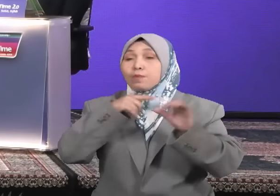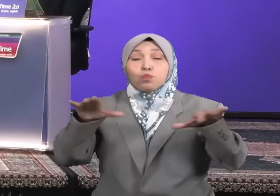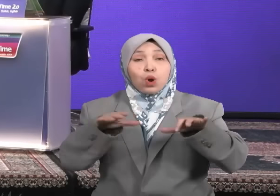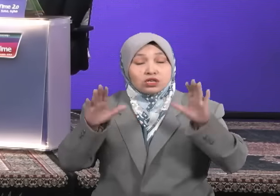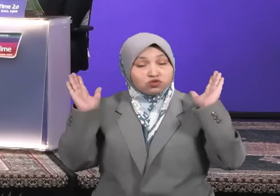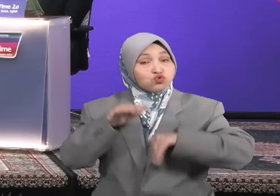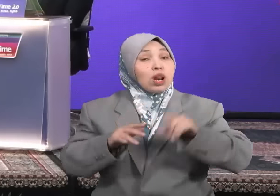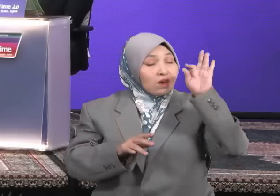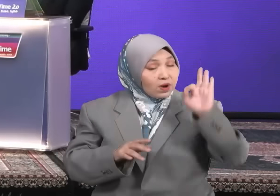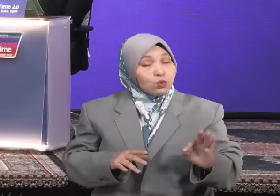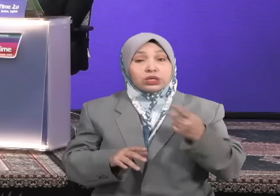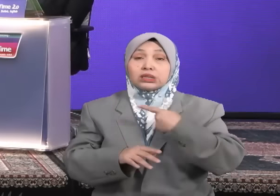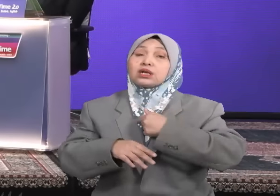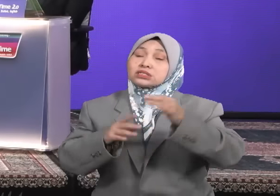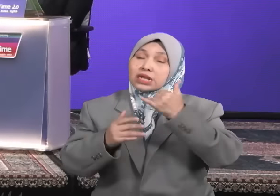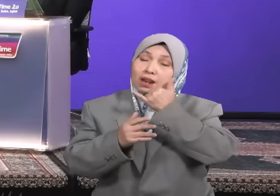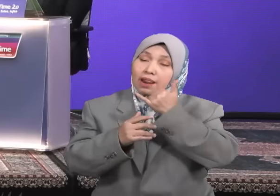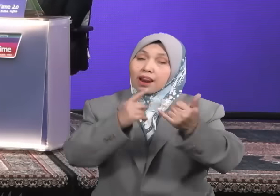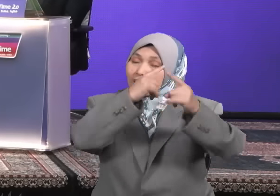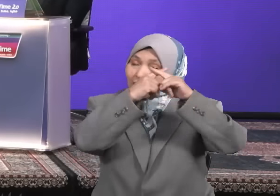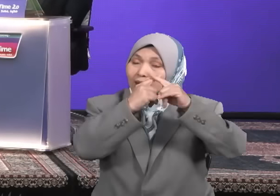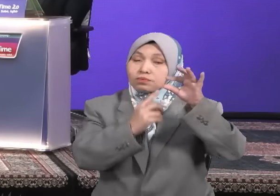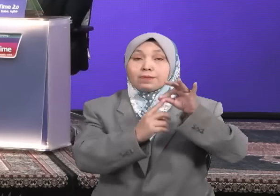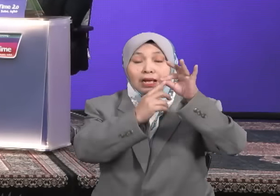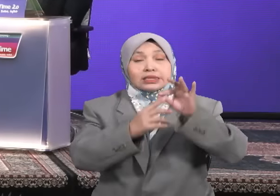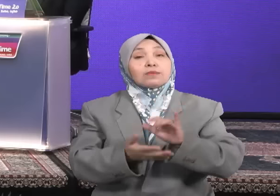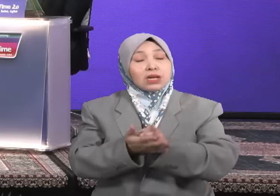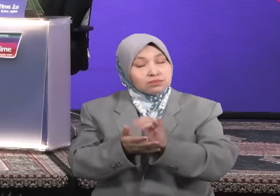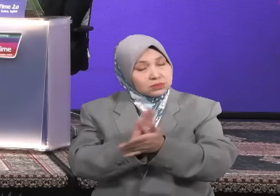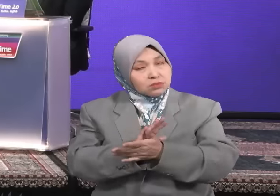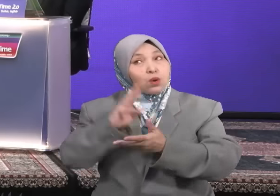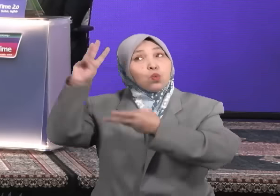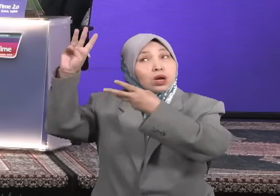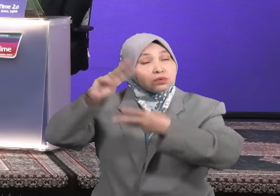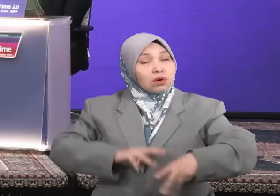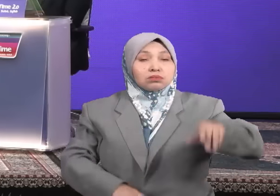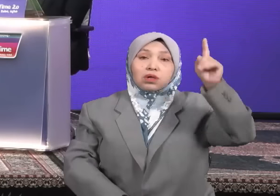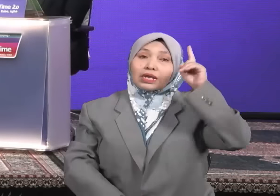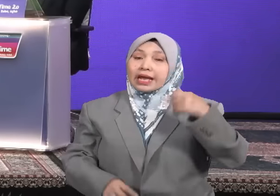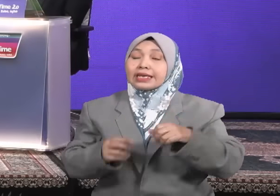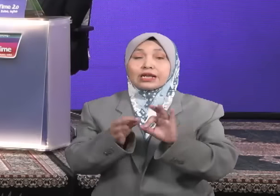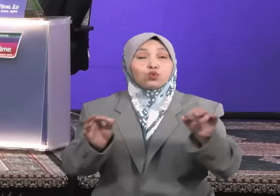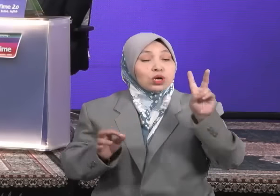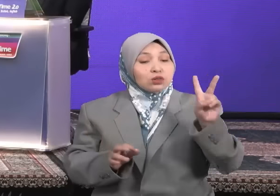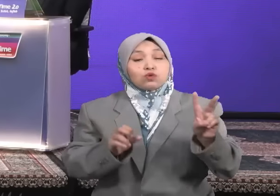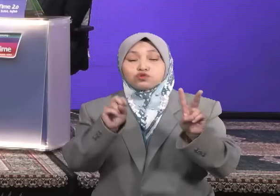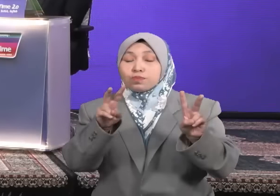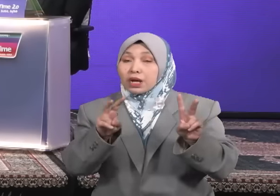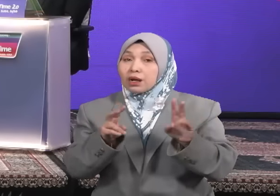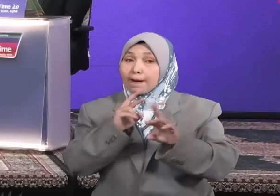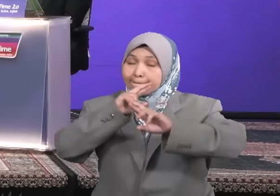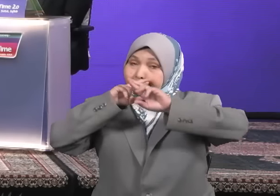keutamaan apabila kita merujuk kepada wahyu daripada Allah Subhanahu Wa Taala. Ayat 212, kita ingin belajar